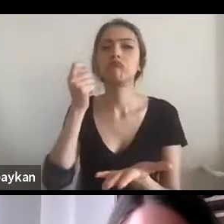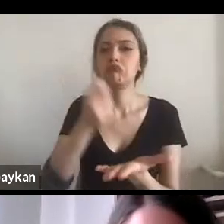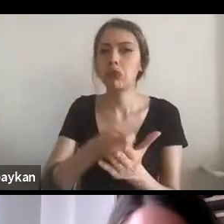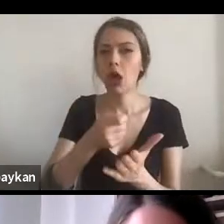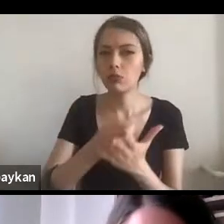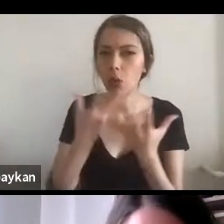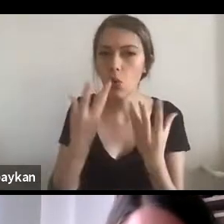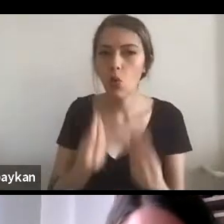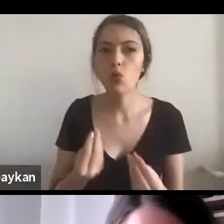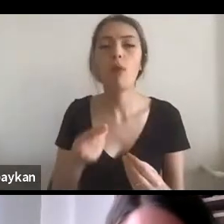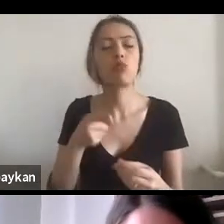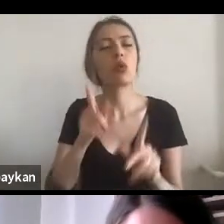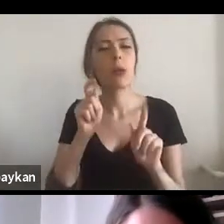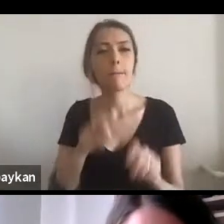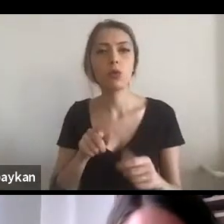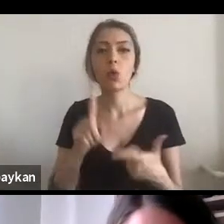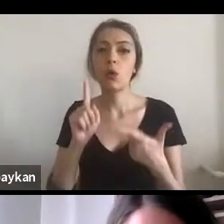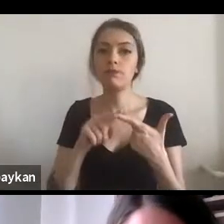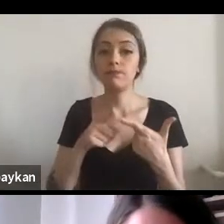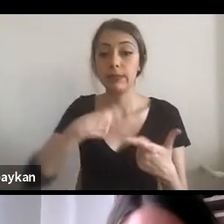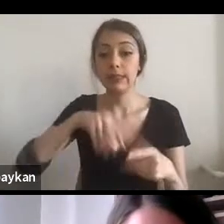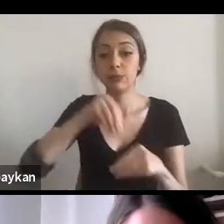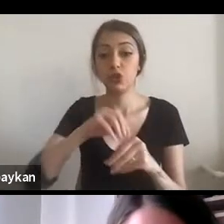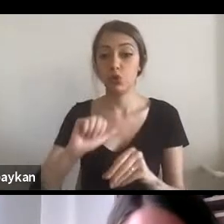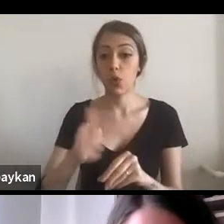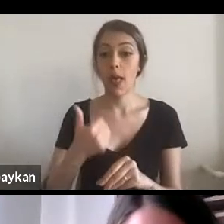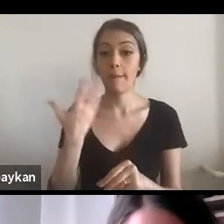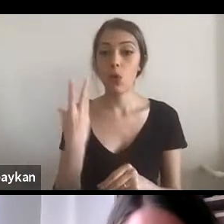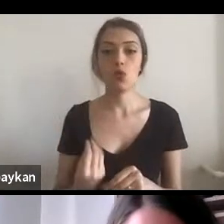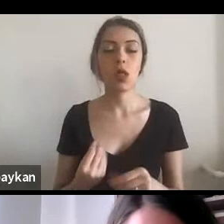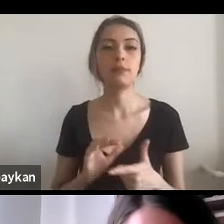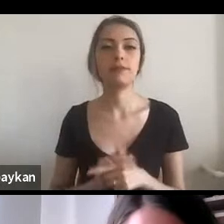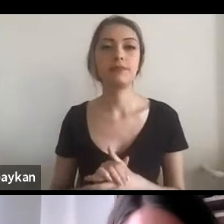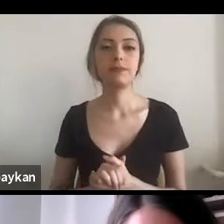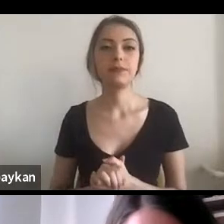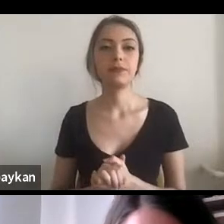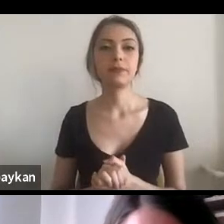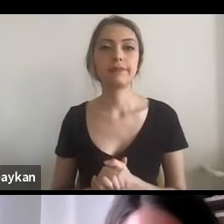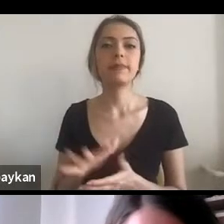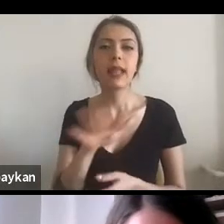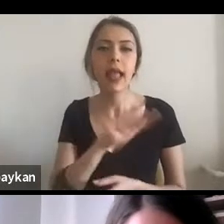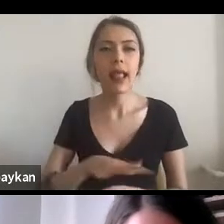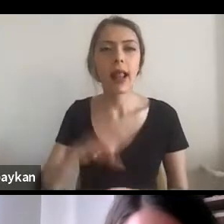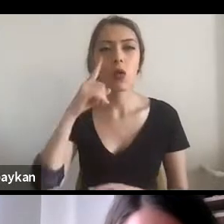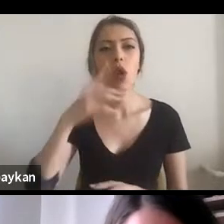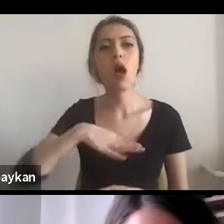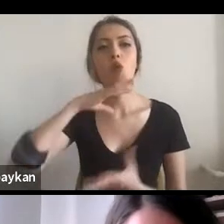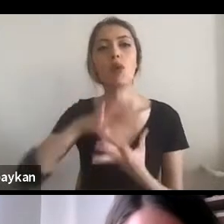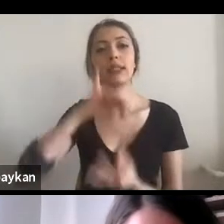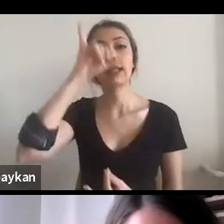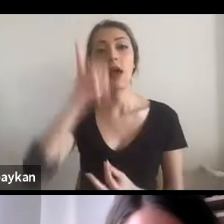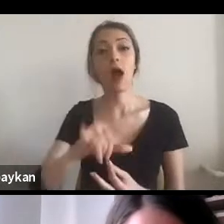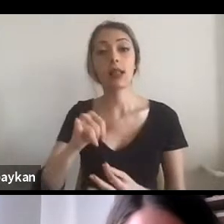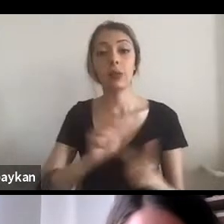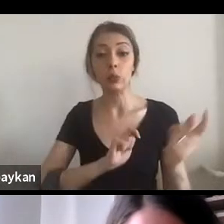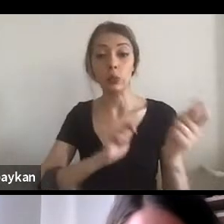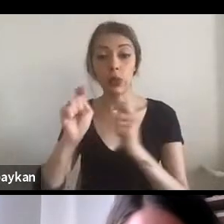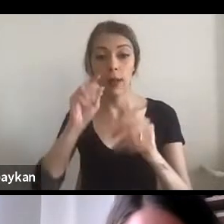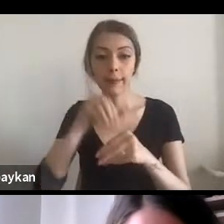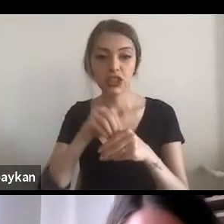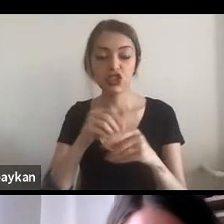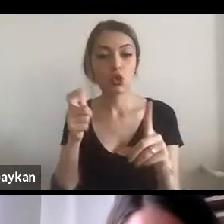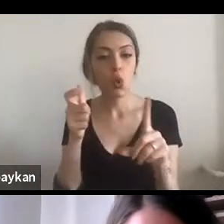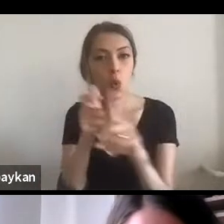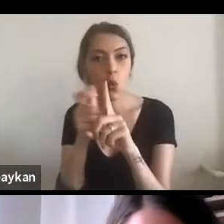getiriliyor. İki, bizim için özellikle önemli olan kısmı, genel anlamda Avrupa İnsan Hakları'nın uygulanmasını sağlayacak